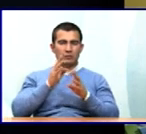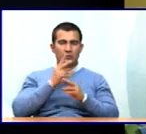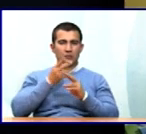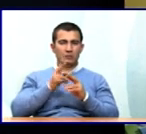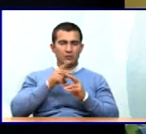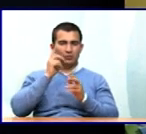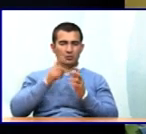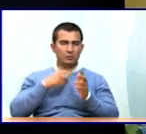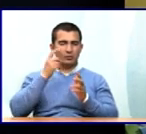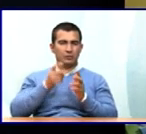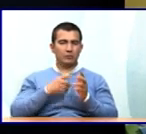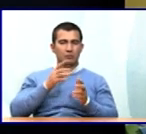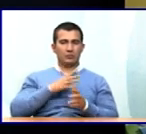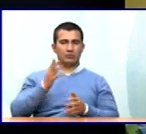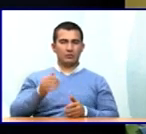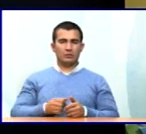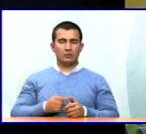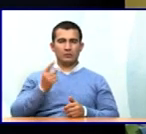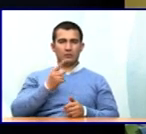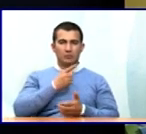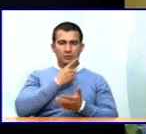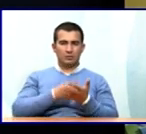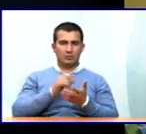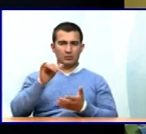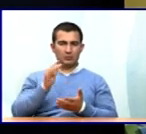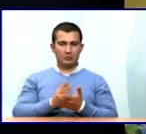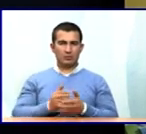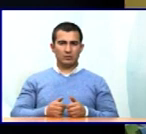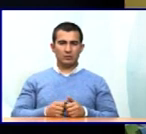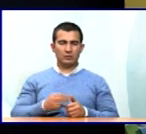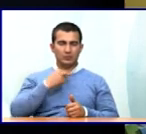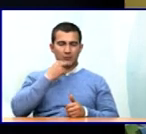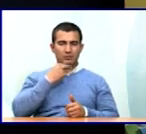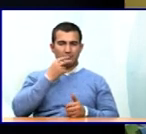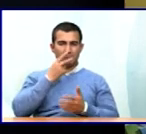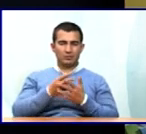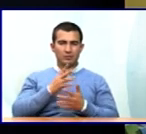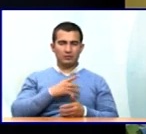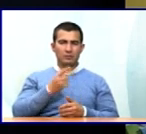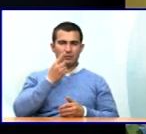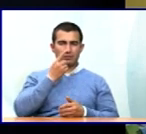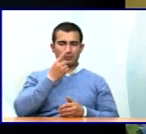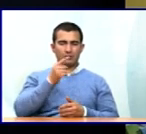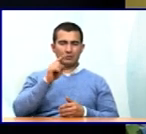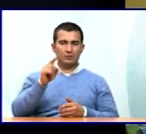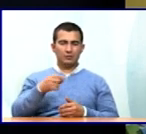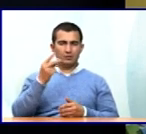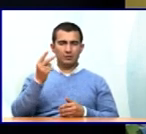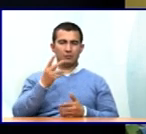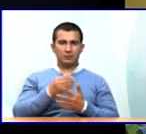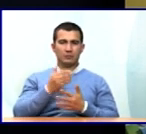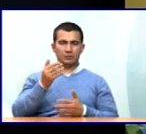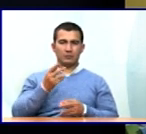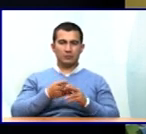Qiyaliklarni tadqiq etish topshirig'ining birinchi savoli. E'tibor bergan bo'lsangiz, 1 taqsim 2 raqami topshiriq